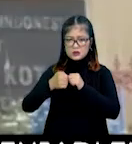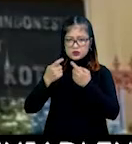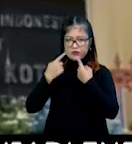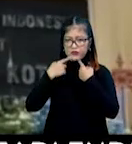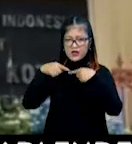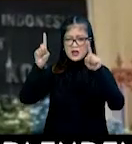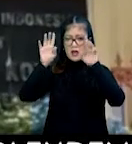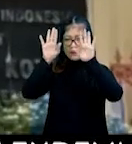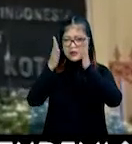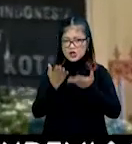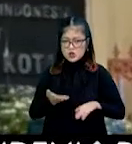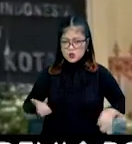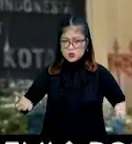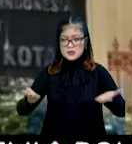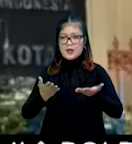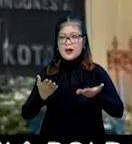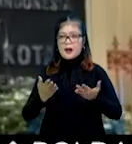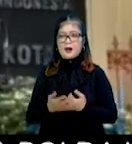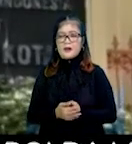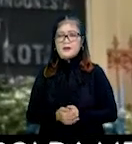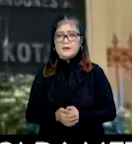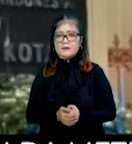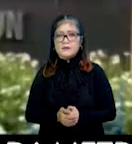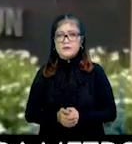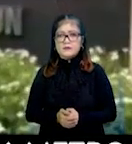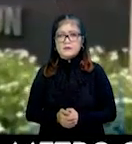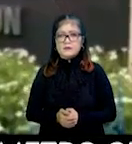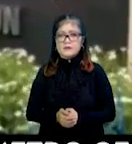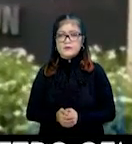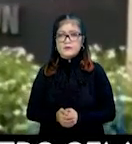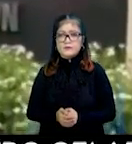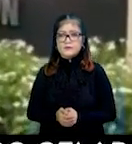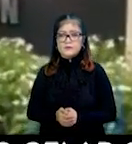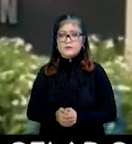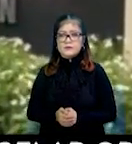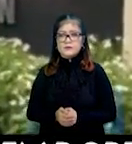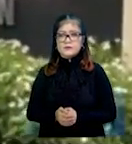sosial. Dari Cirebon, Jawa Barat, Toy Skandar, iNews melaporkan.